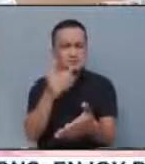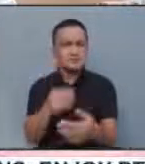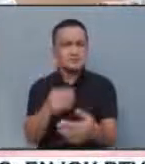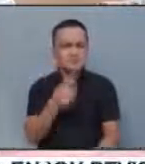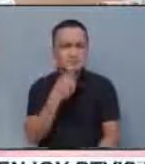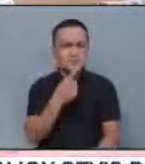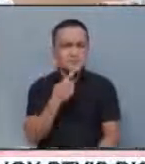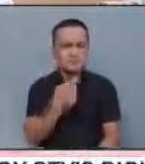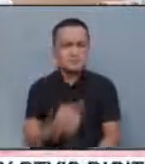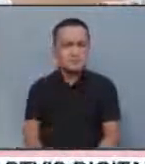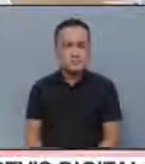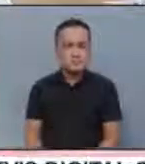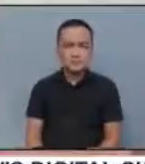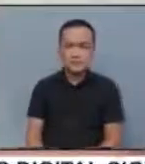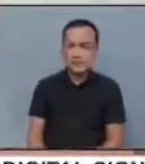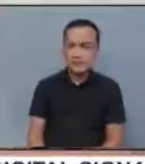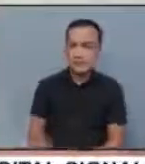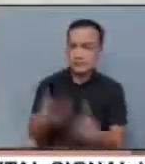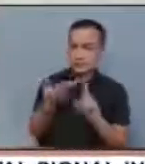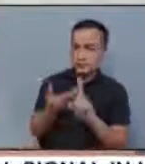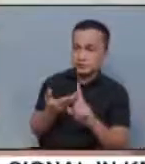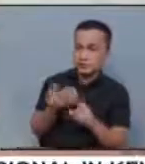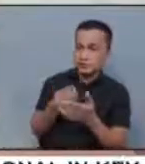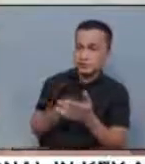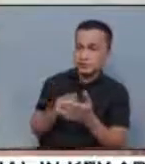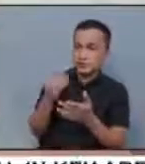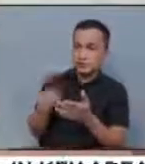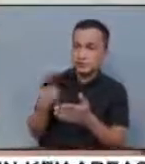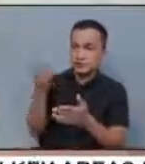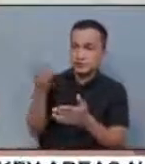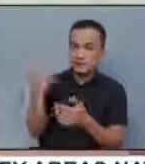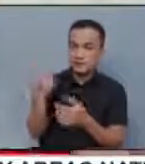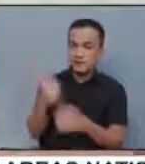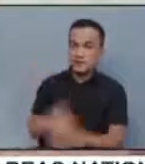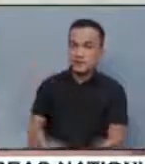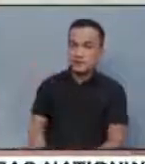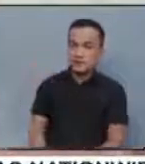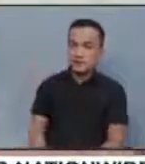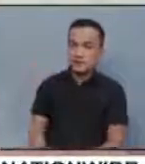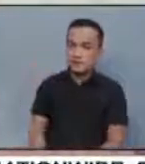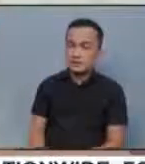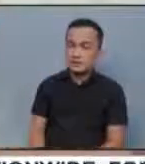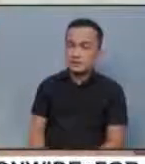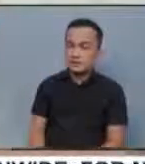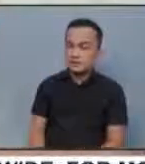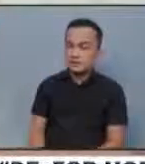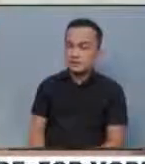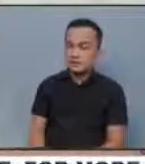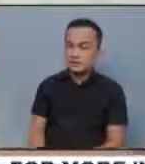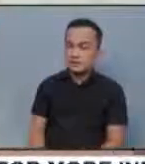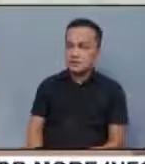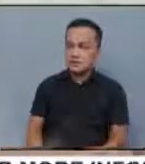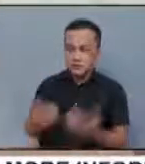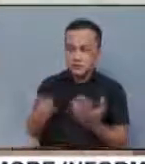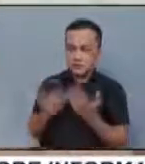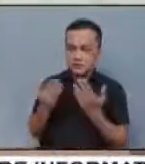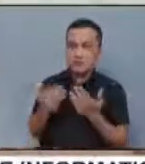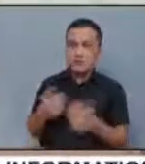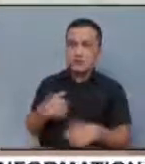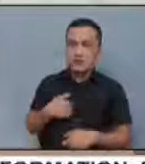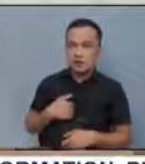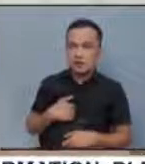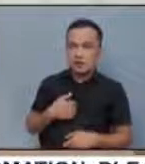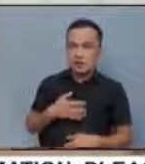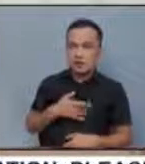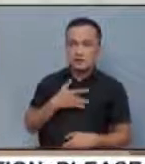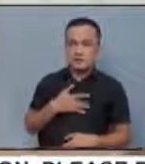Ano po, yung nabili ko po siya, na ikayat lang po ako na gusto kong meron